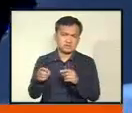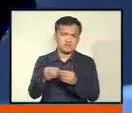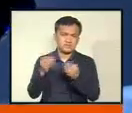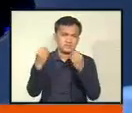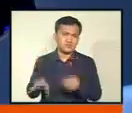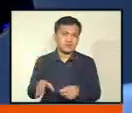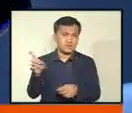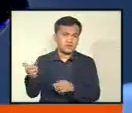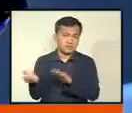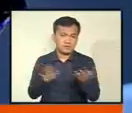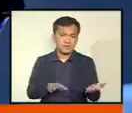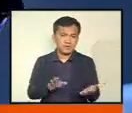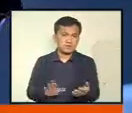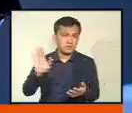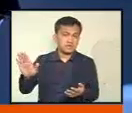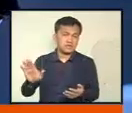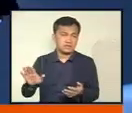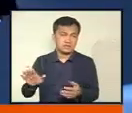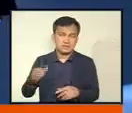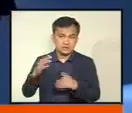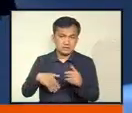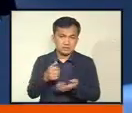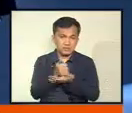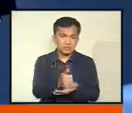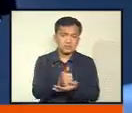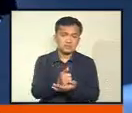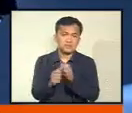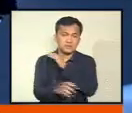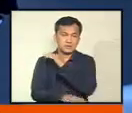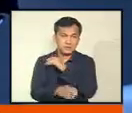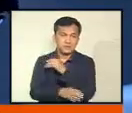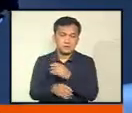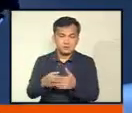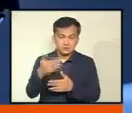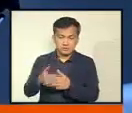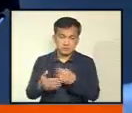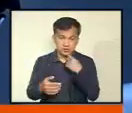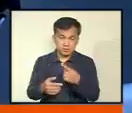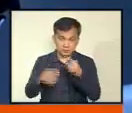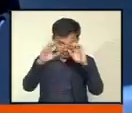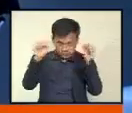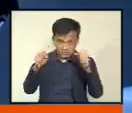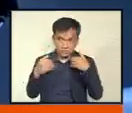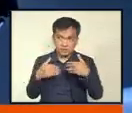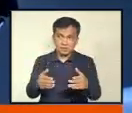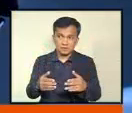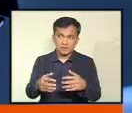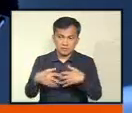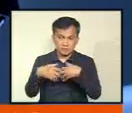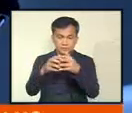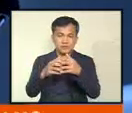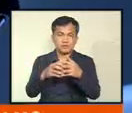saysay kung mamamatay lang sila sa halip na makatulong sa bayan. Kasunod dito, sinabi ng Pangulo na isusulong niya ang pagpapatayo